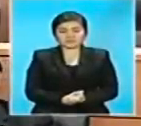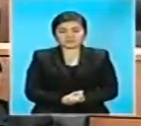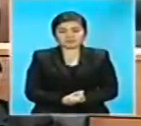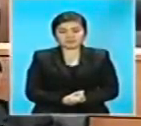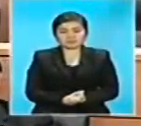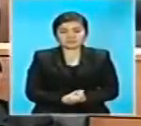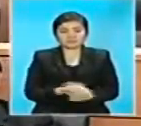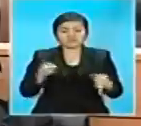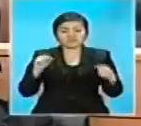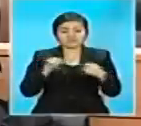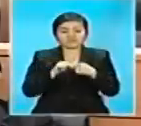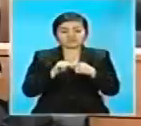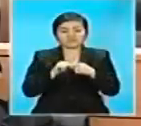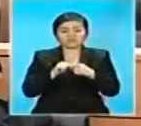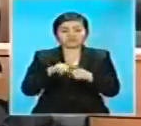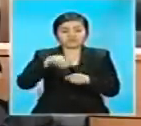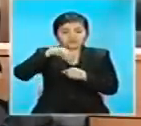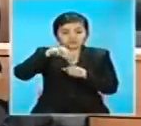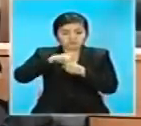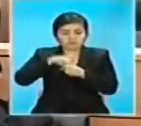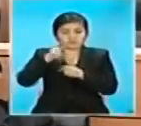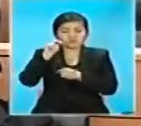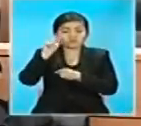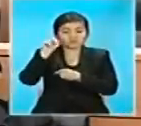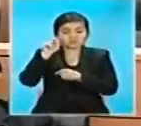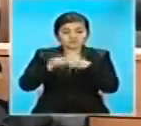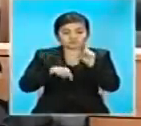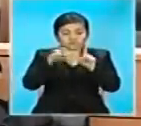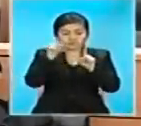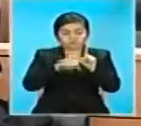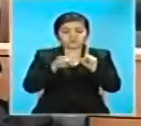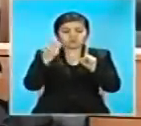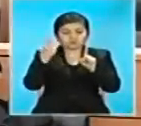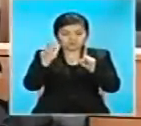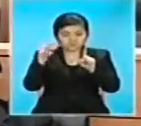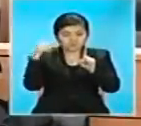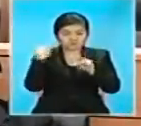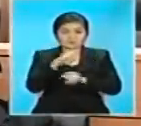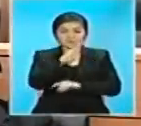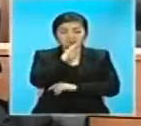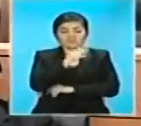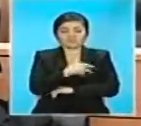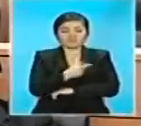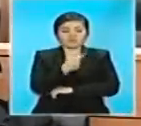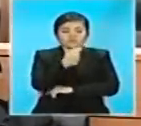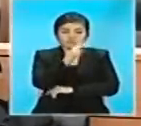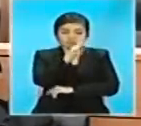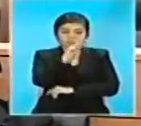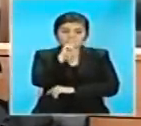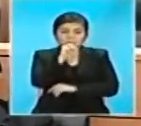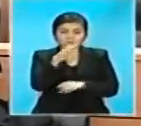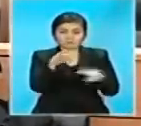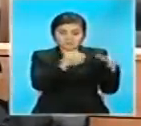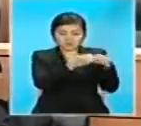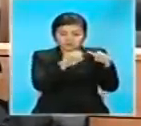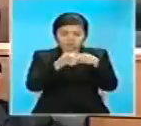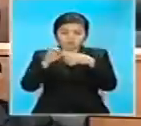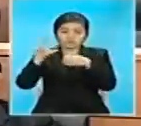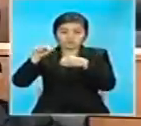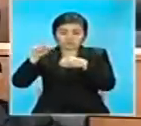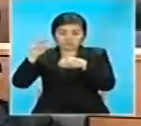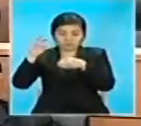ให้มี1/3ถ้าคณะมนตรีมี12ท่านหรือคณะมนตรีมี36ท่านก็มีคณะมนตรี12